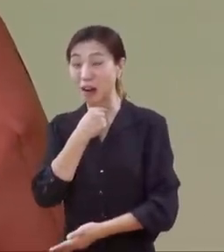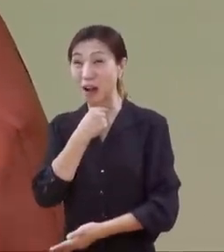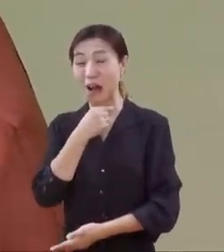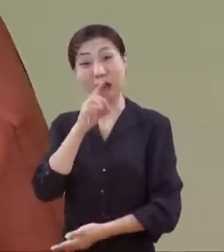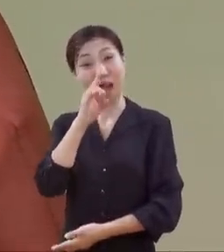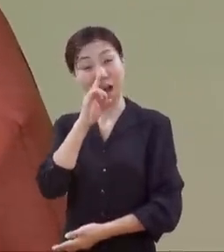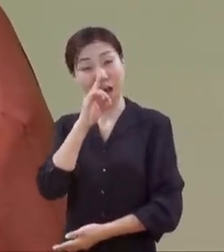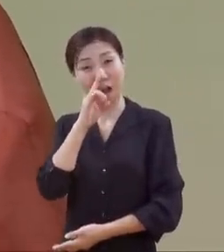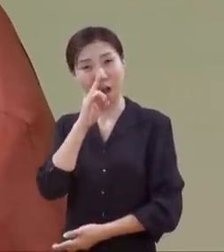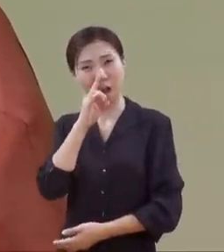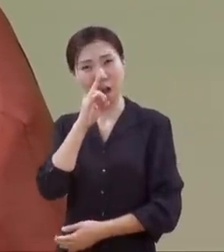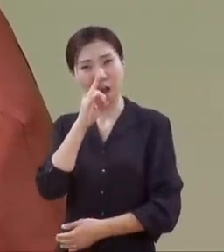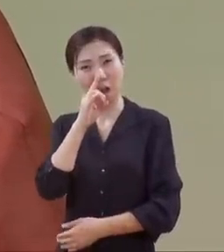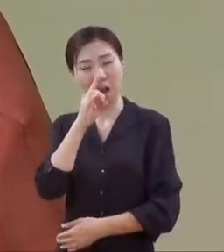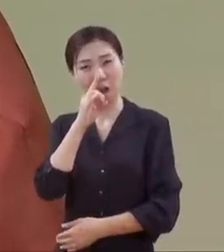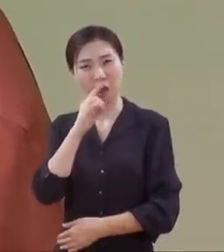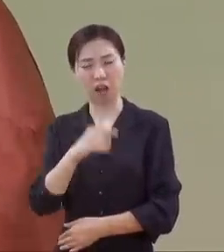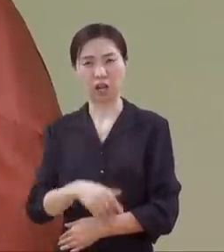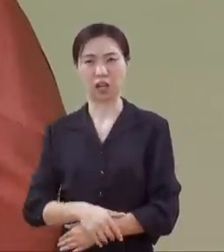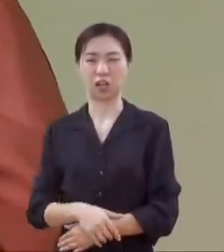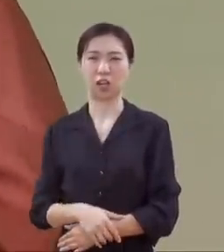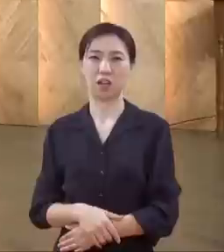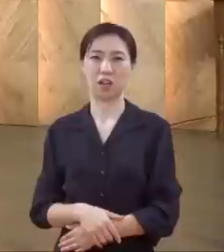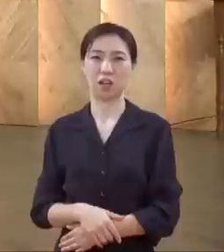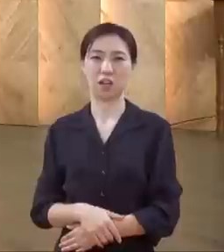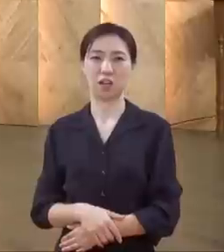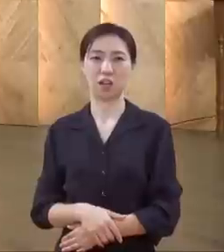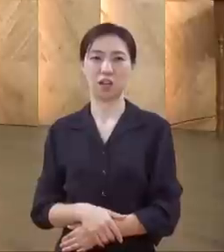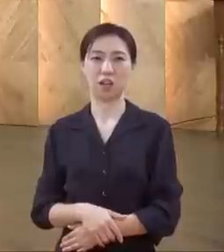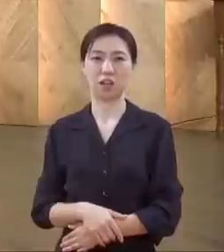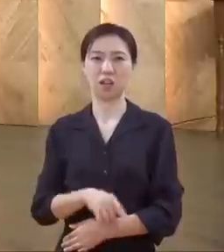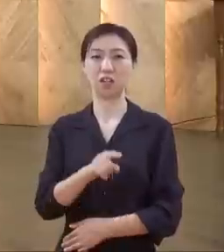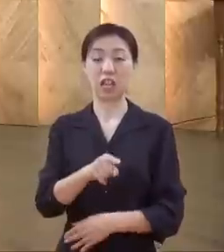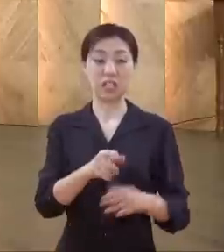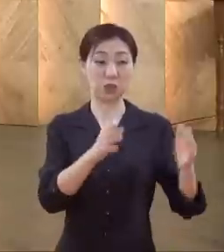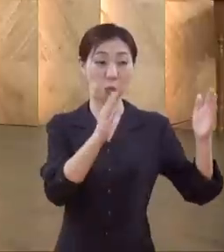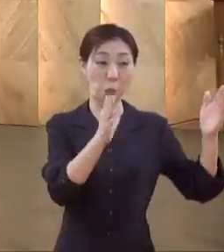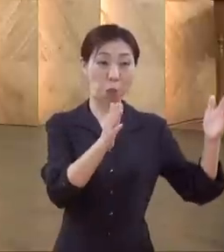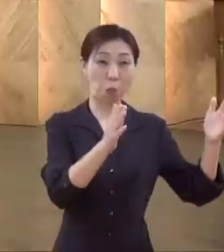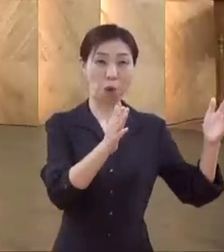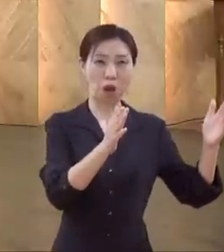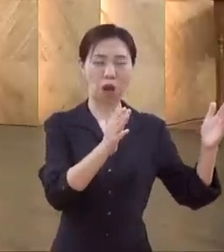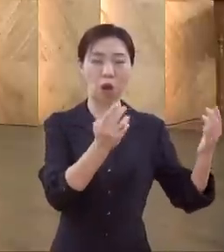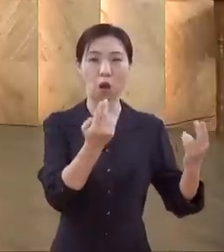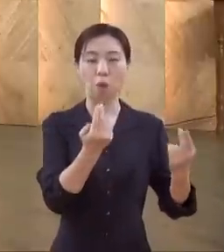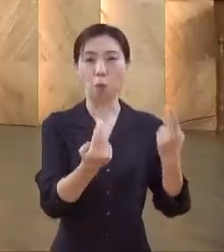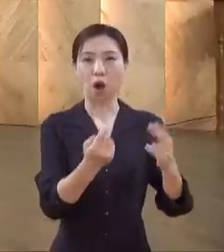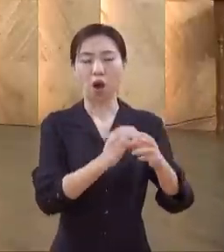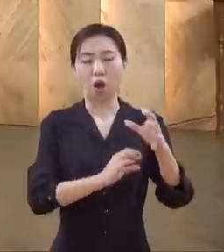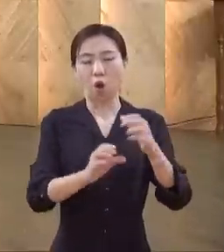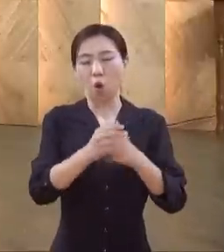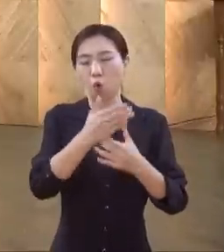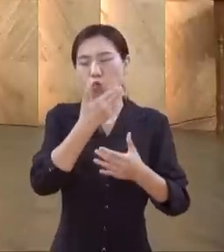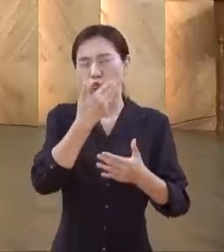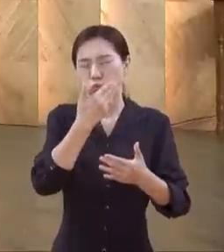없다라고 귀가 따갑도록 들었는데 그 뒷얘기가 더 중요해요 여러분 그 뒷얘기가